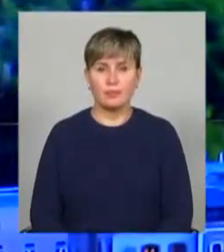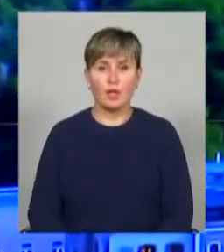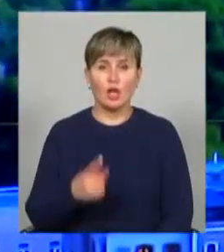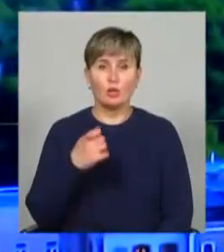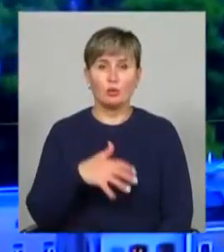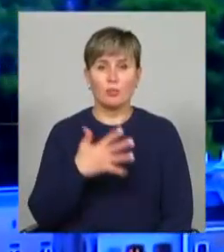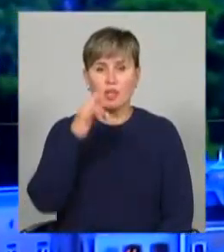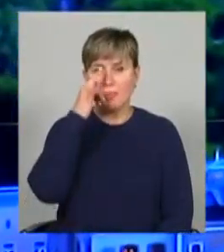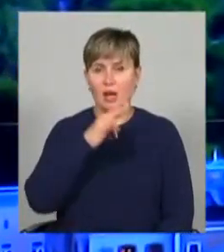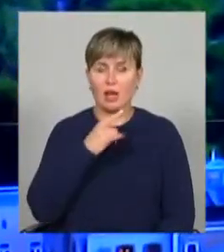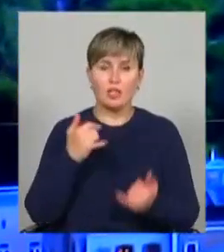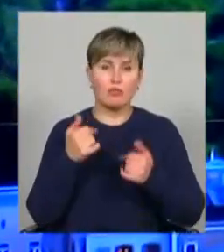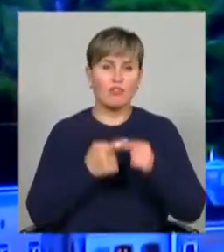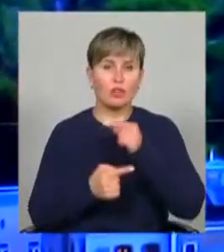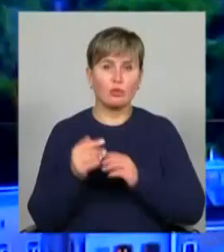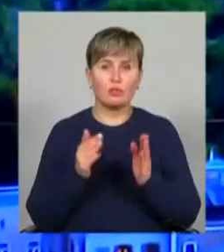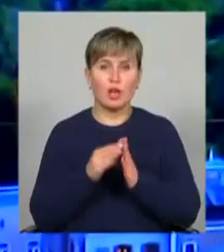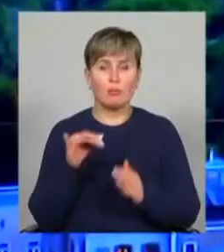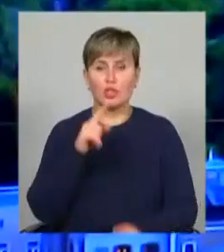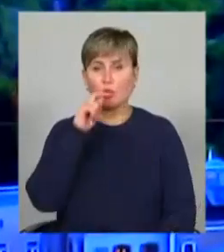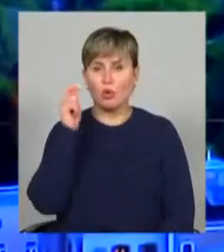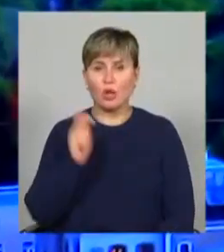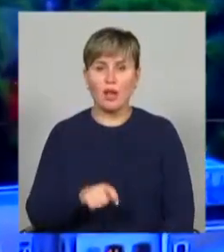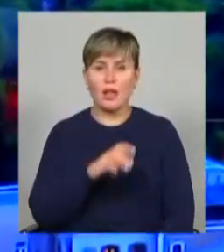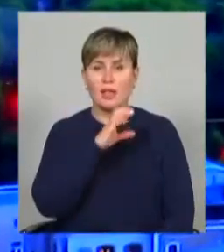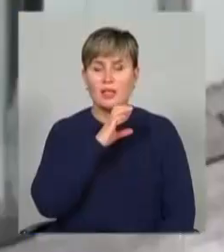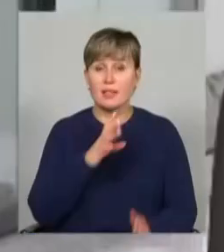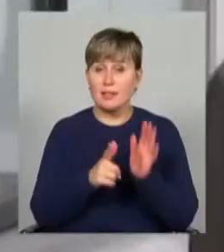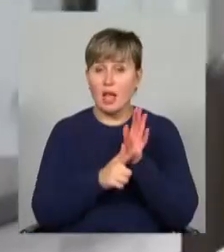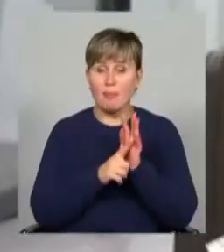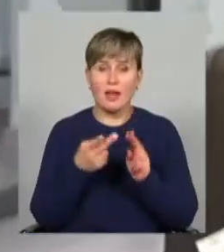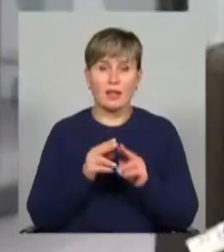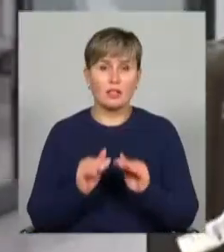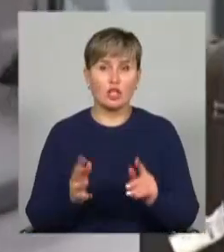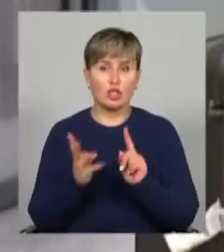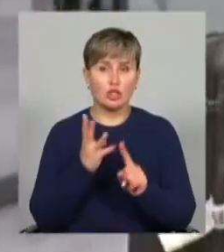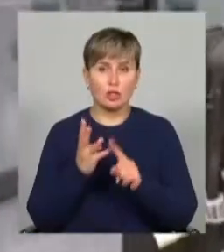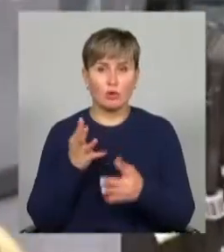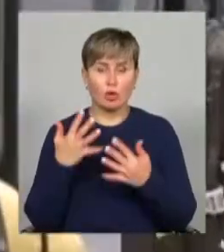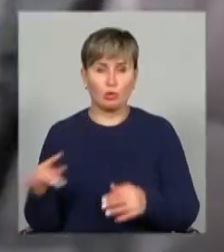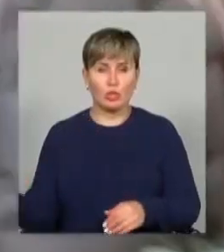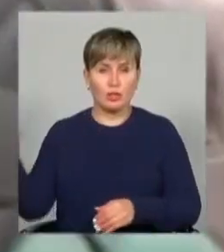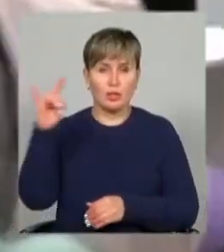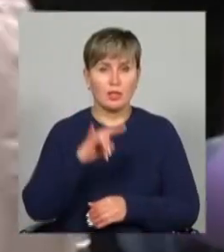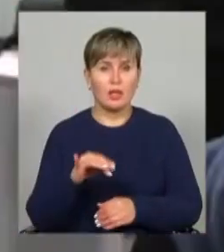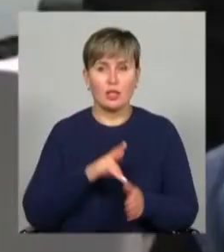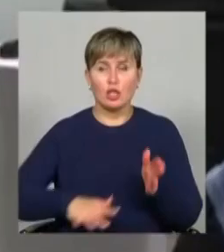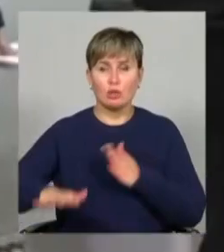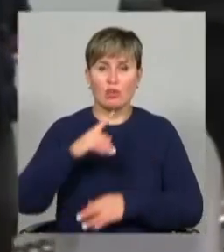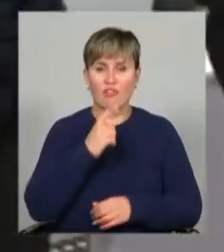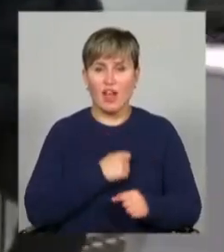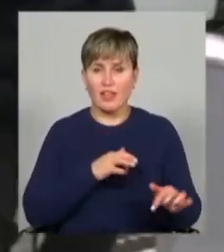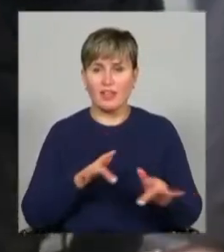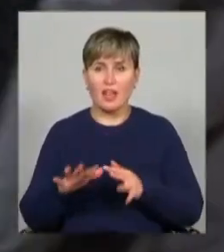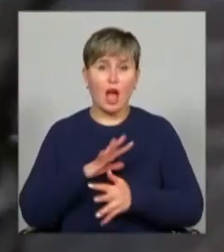155 казахстанцев сегодня вернулись домой из Украины. 7 из них – дети. Это уже 4-й эвакуационный рейс из зоны военных действий.